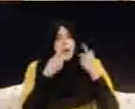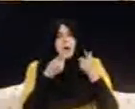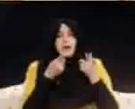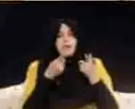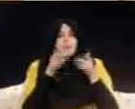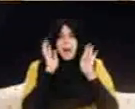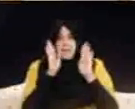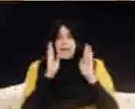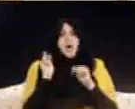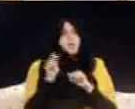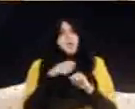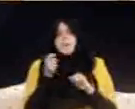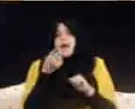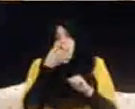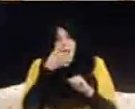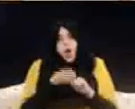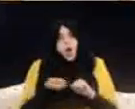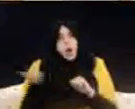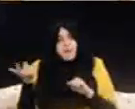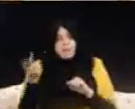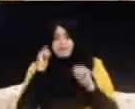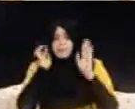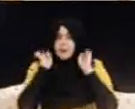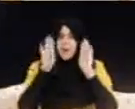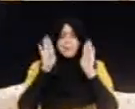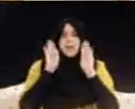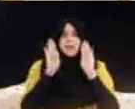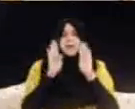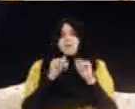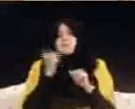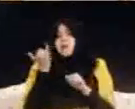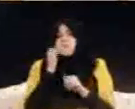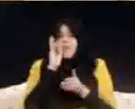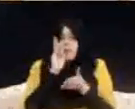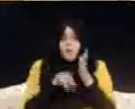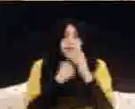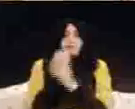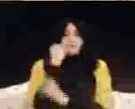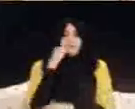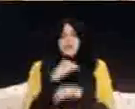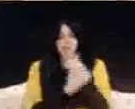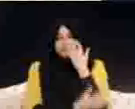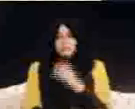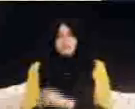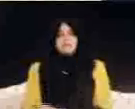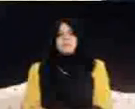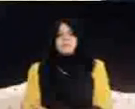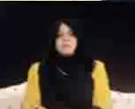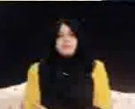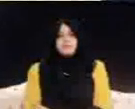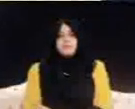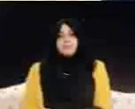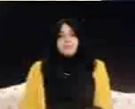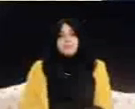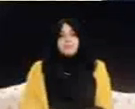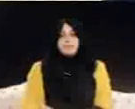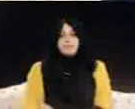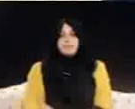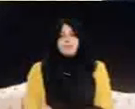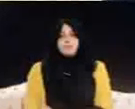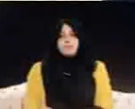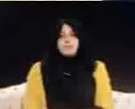نتاعو عادي، ولا يعيد وضوءه لأنها ليست من نواقضه. هل هي